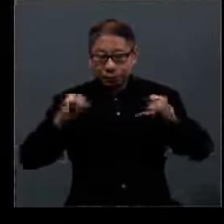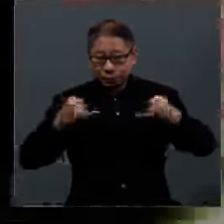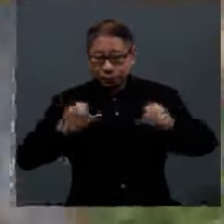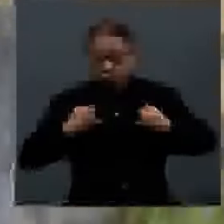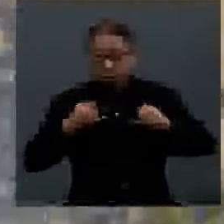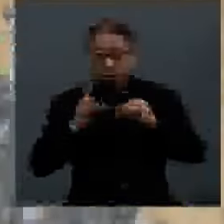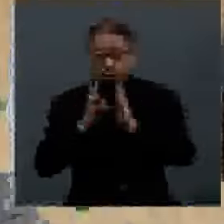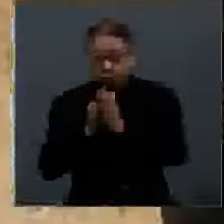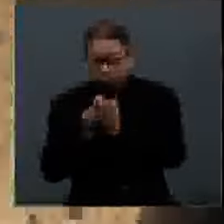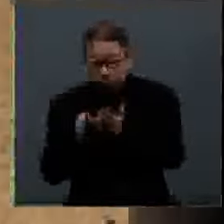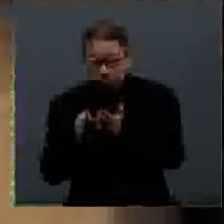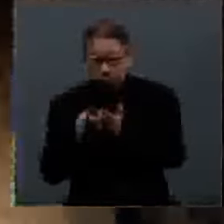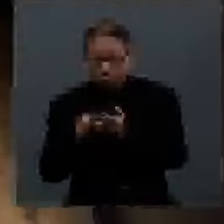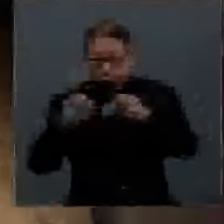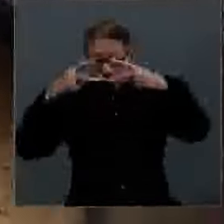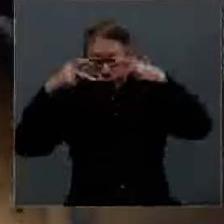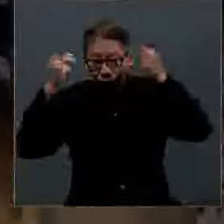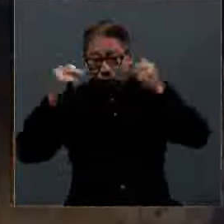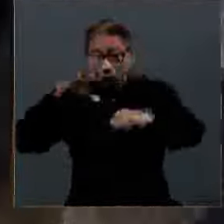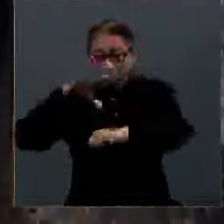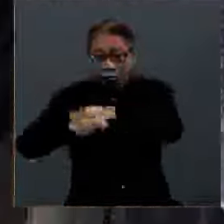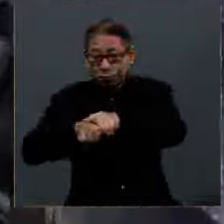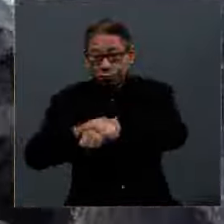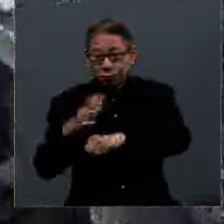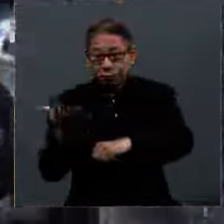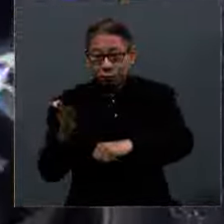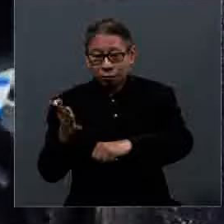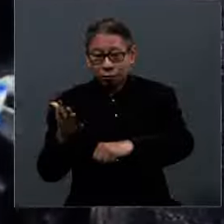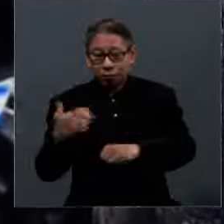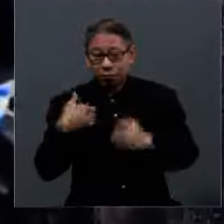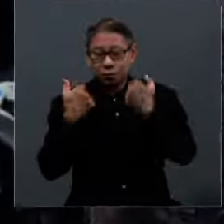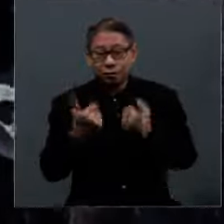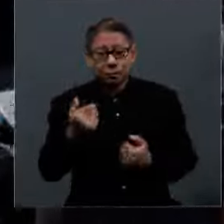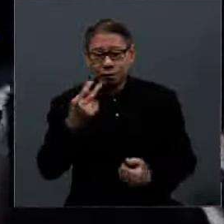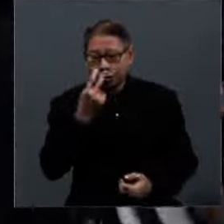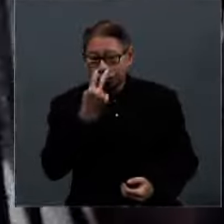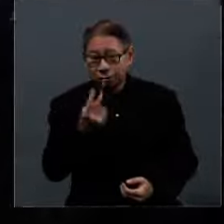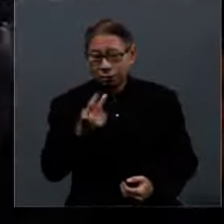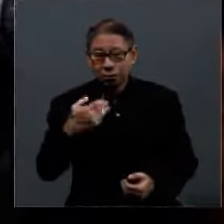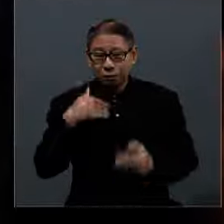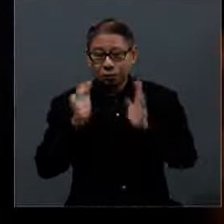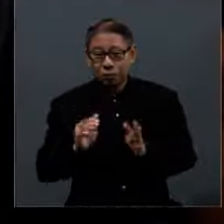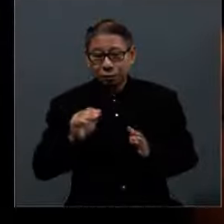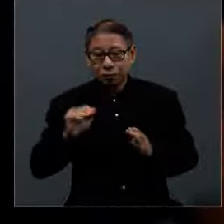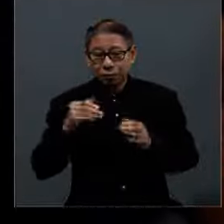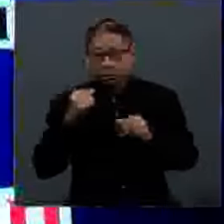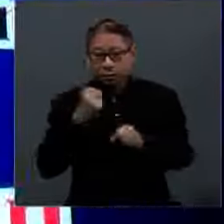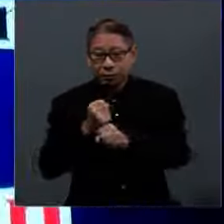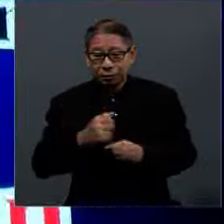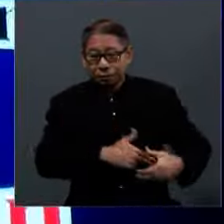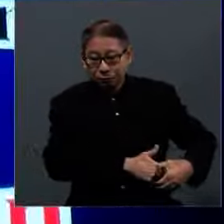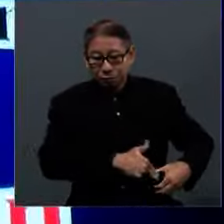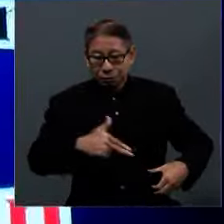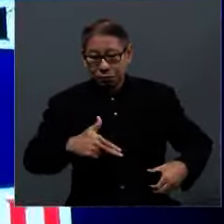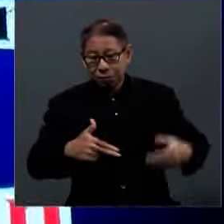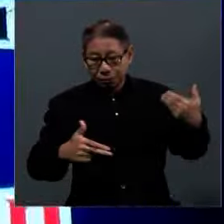ตรวจสอบประวัติอาชญากรรมเนี่ยพบว่าไม่เคยถูกจับกุมในคดีอื่นมาก่อนแต่ว่าพอไปดูของตัวแอดมินเนี่ยพบว่าเคยมีคดีพกผ่าอาวุธปืน